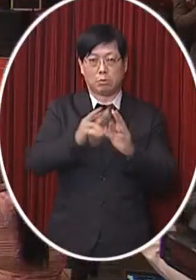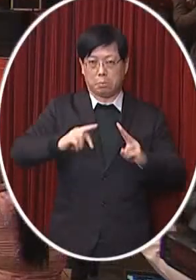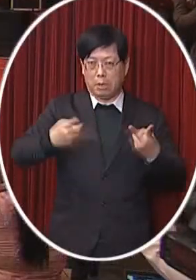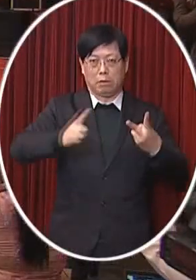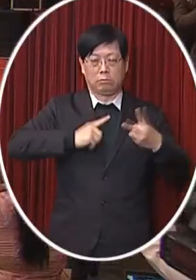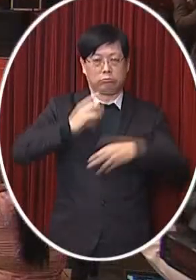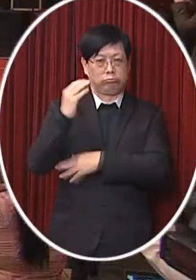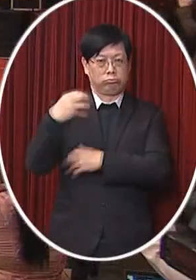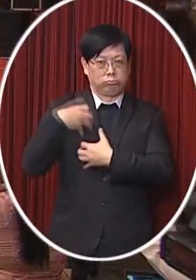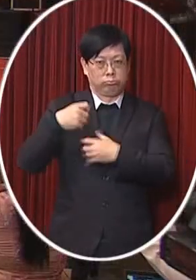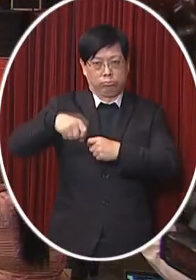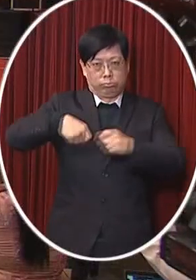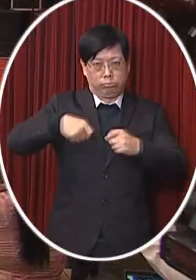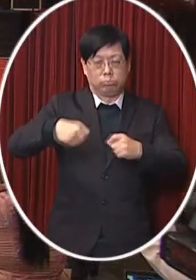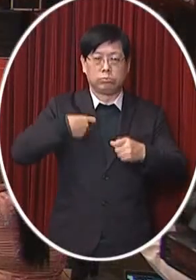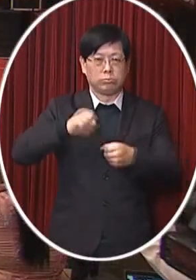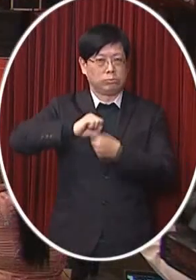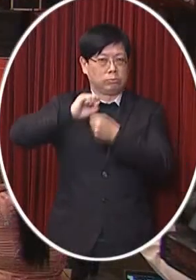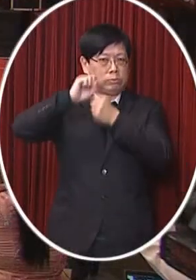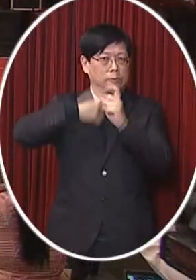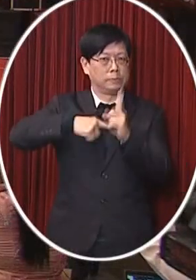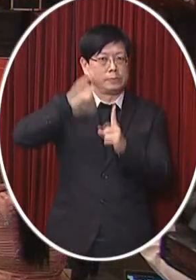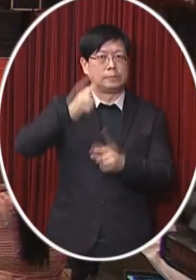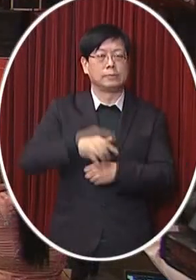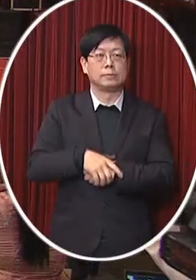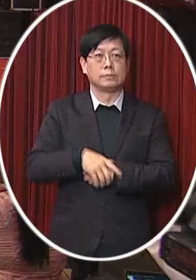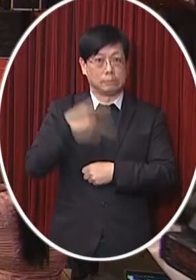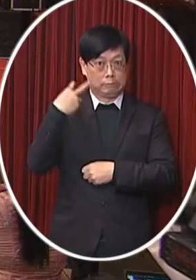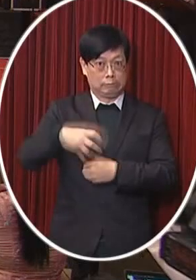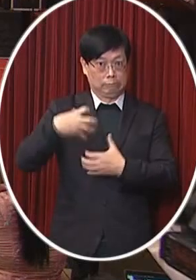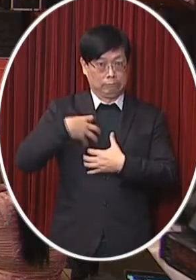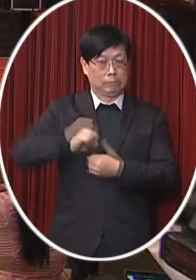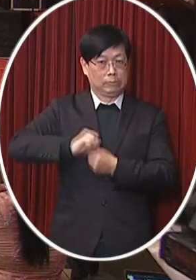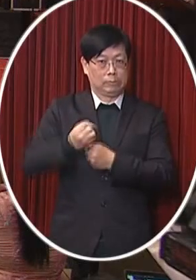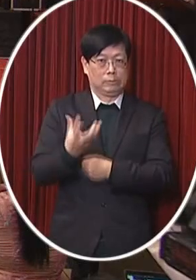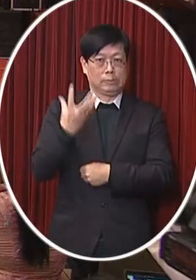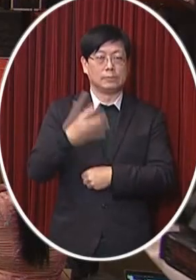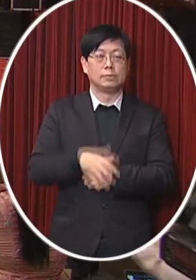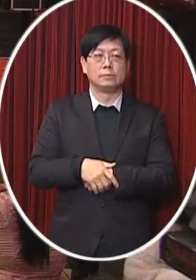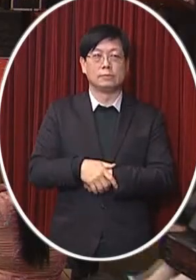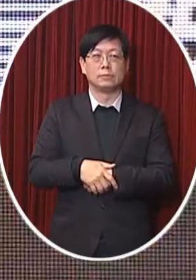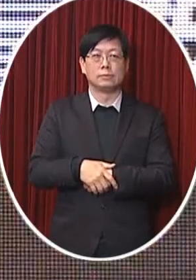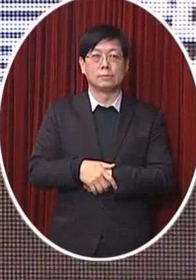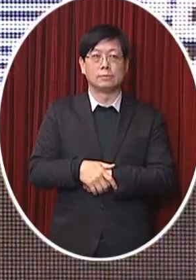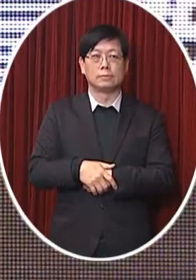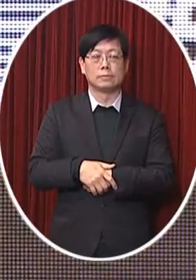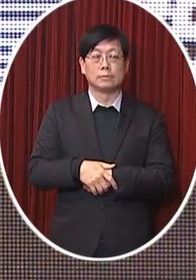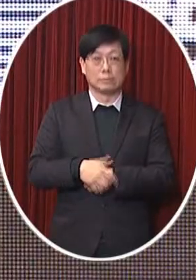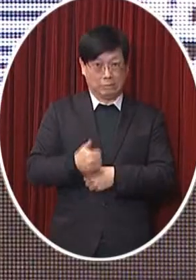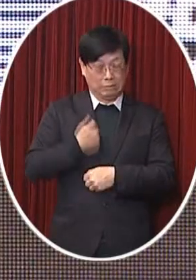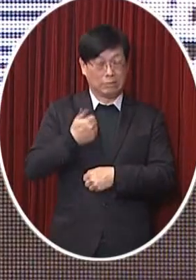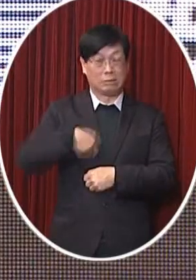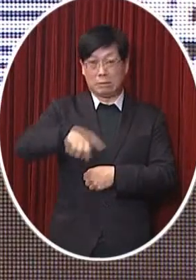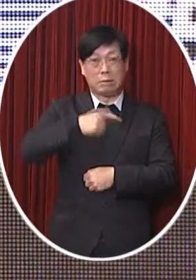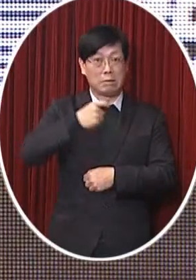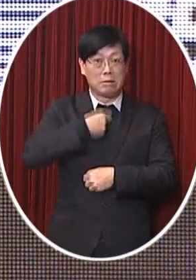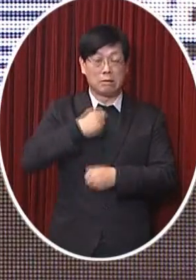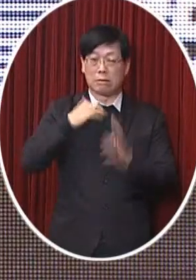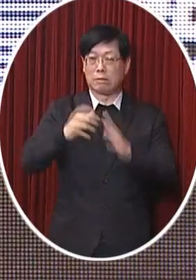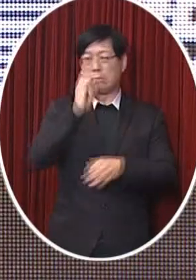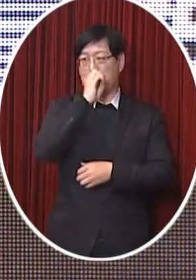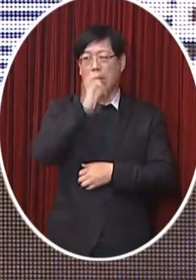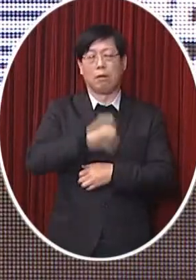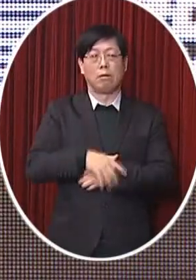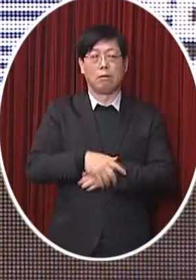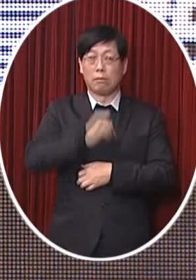战略。强化自身的国防战力与军事的量能。没有人要战争，台